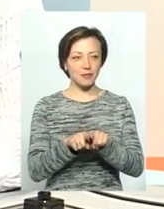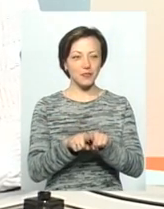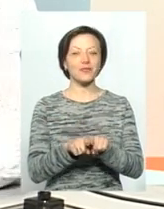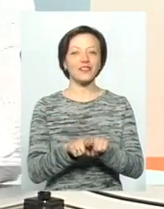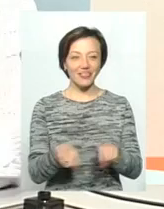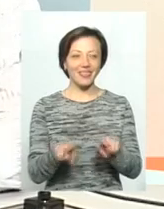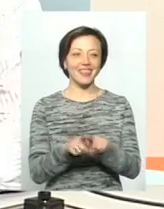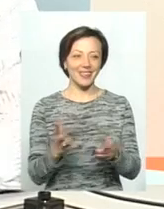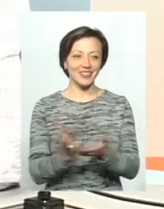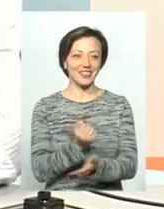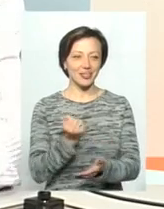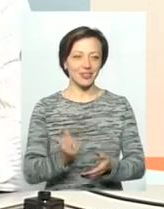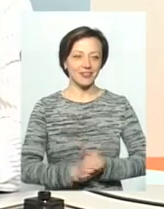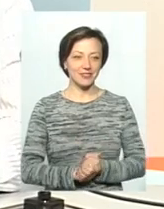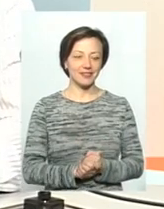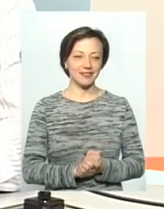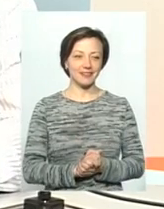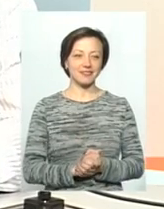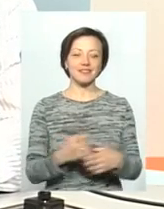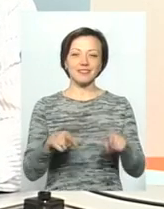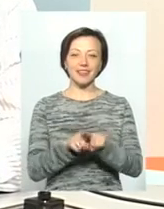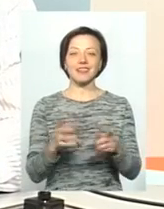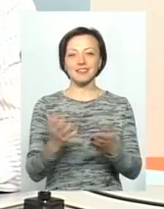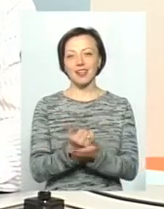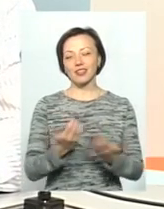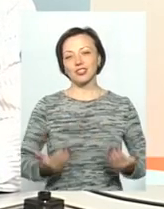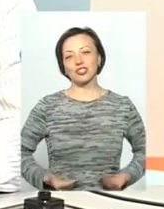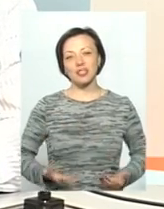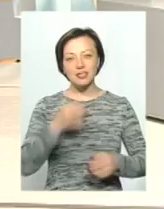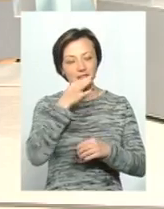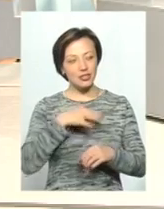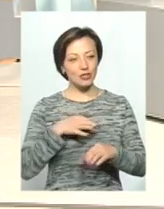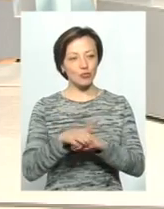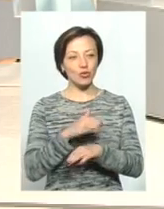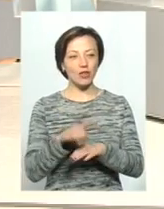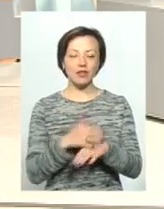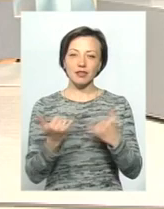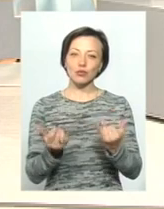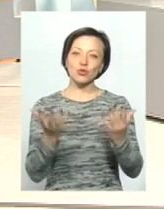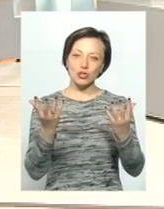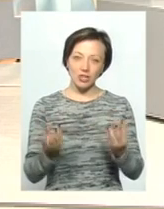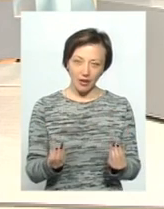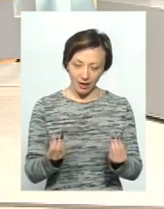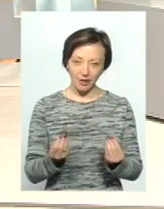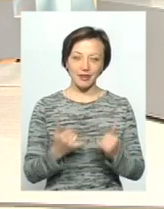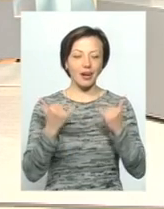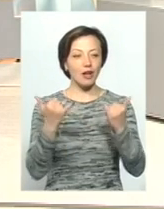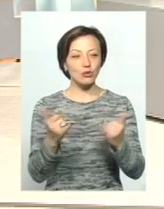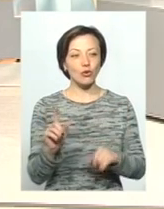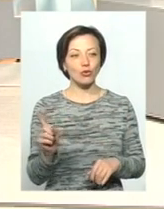так вийшло, скажімо так. Так склалося життя. Так склалося життя. Скажіть, будь ласка, на сьогоднішній день для того,